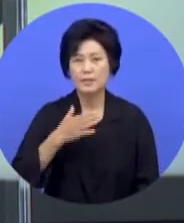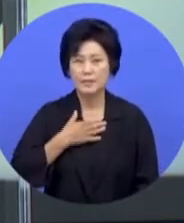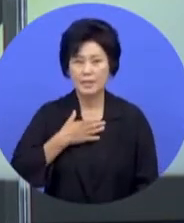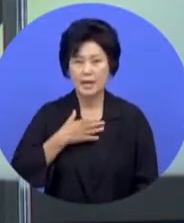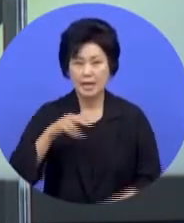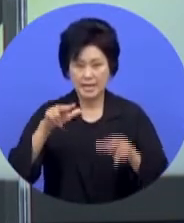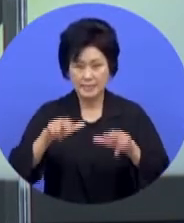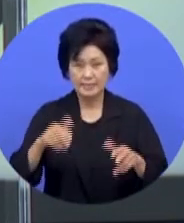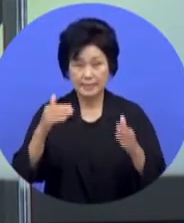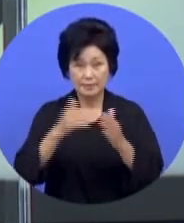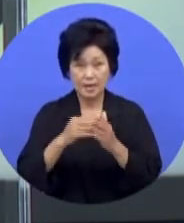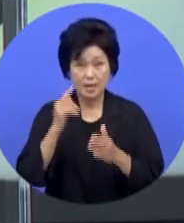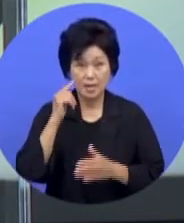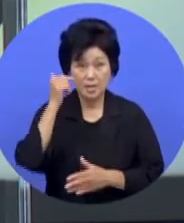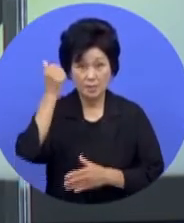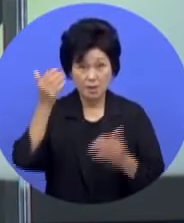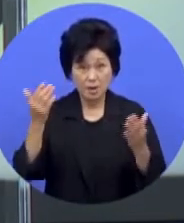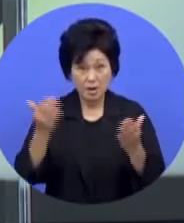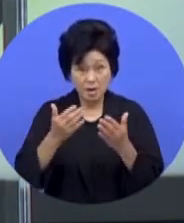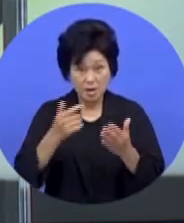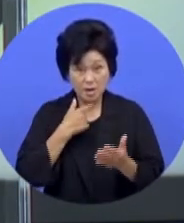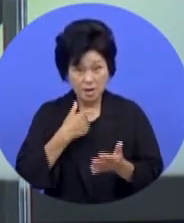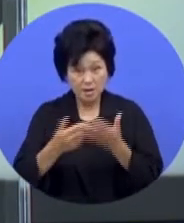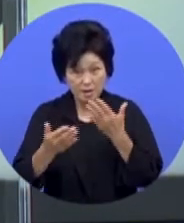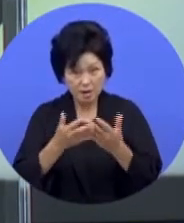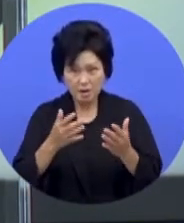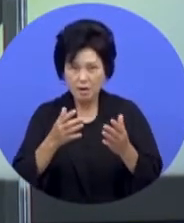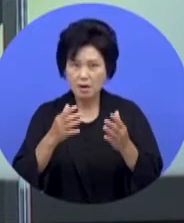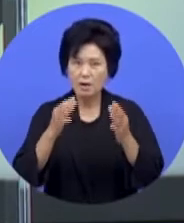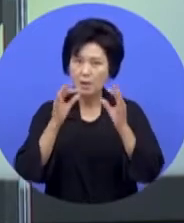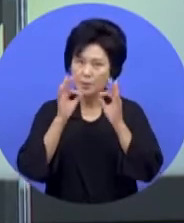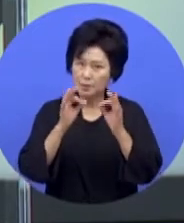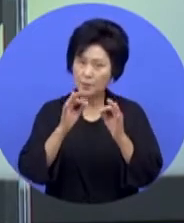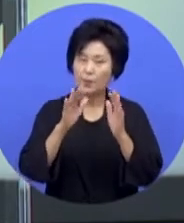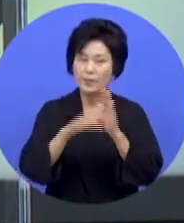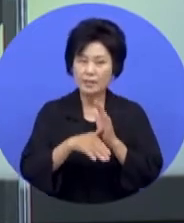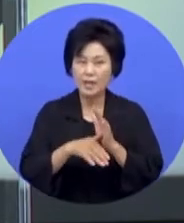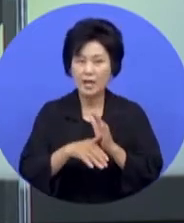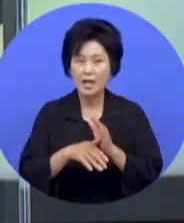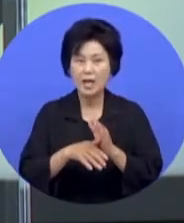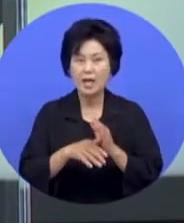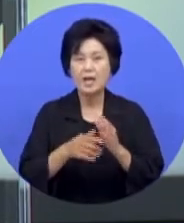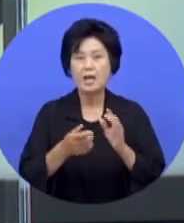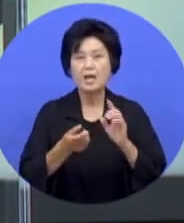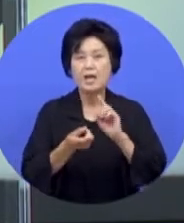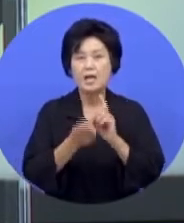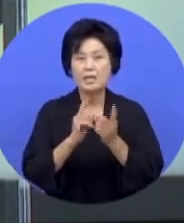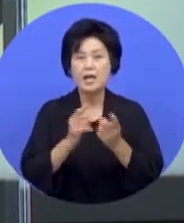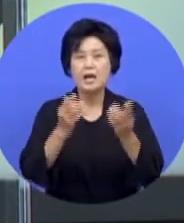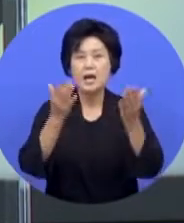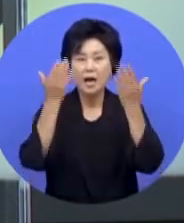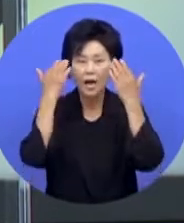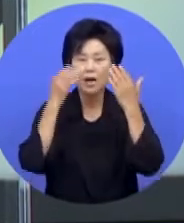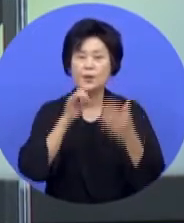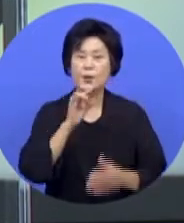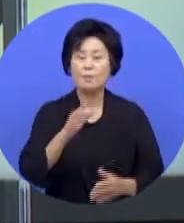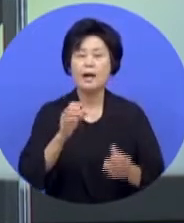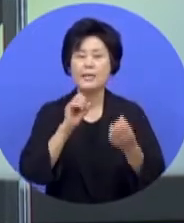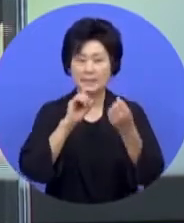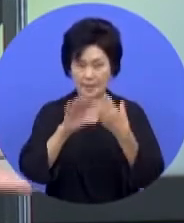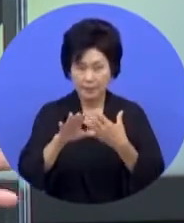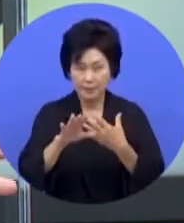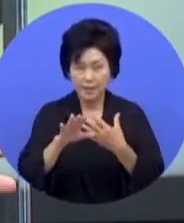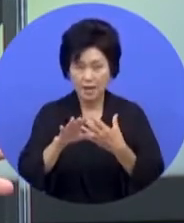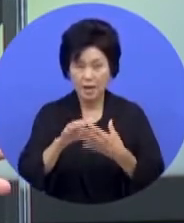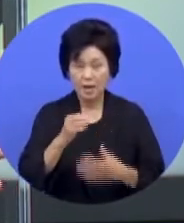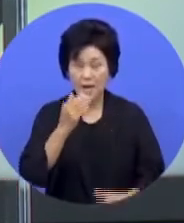볼 때는 이것밖에는 답이 없다. 이것밖에는 답이 없다. 유대인들도 그 어려운 난국에도 다른 건